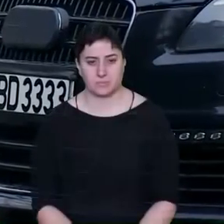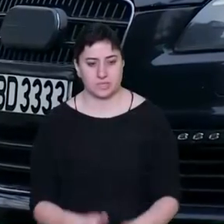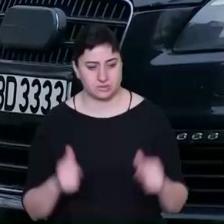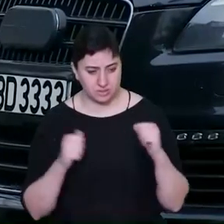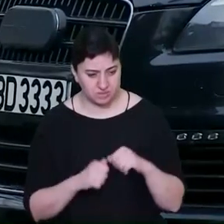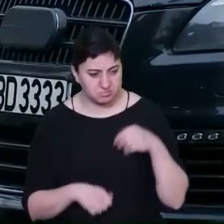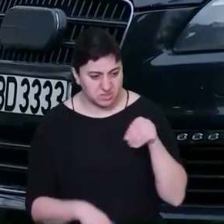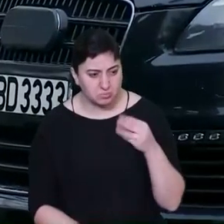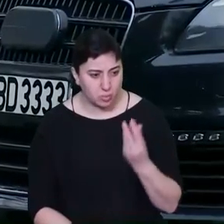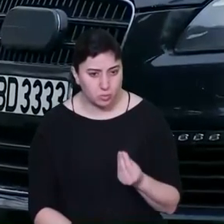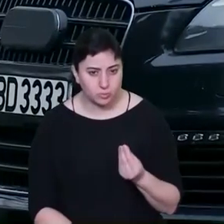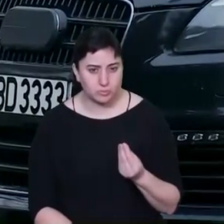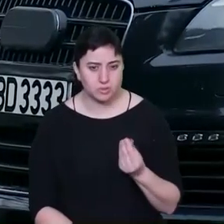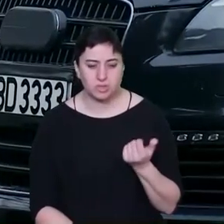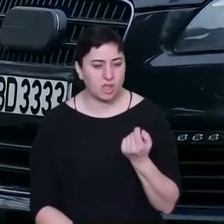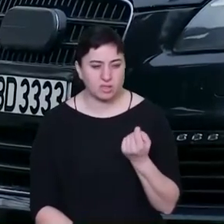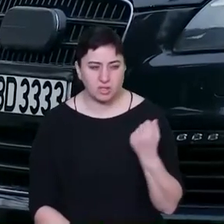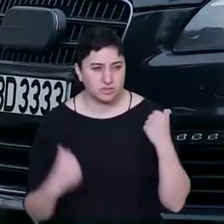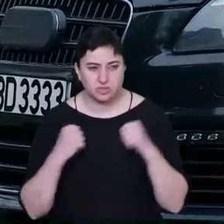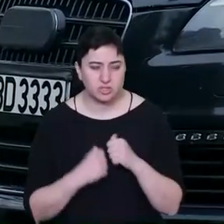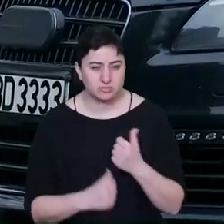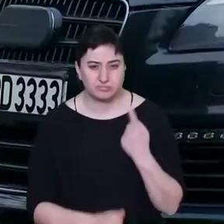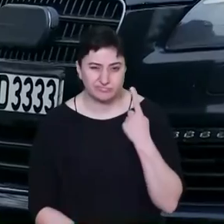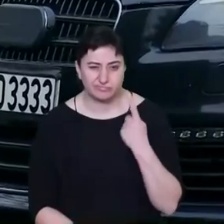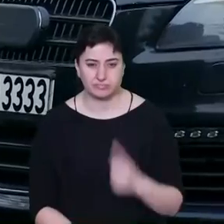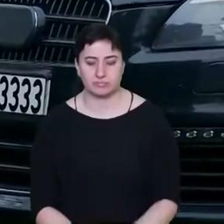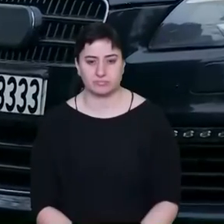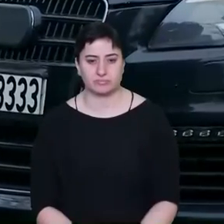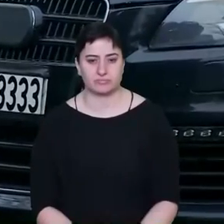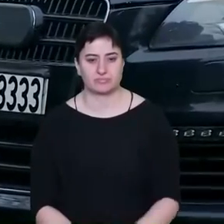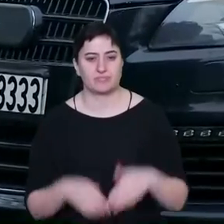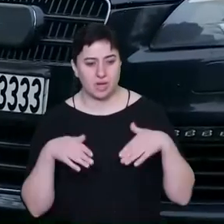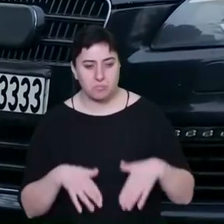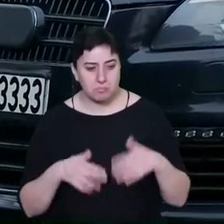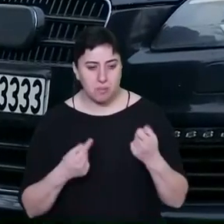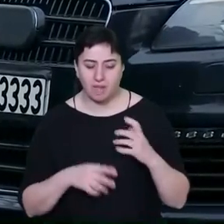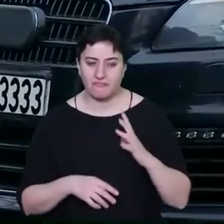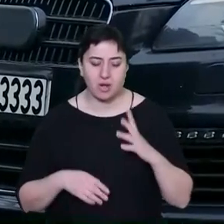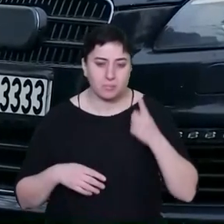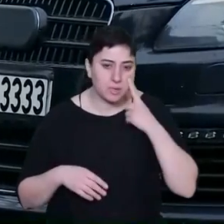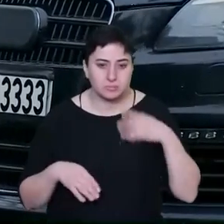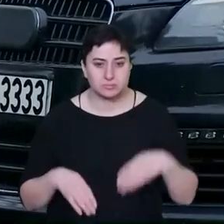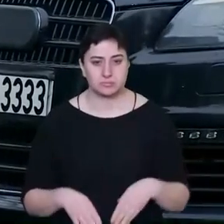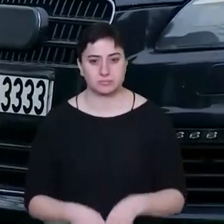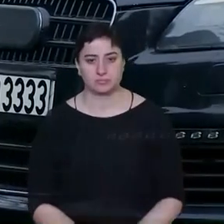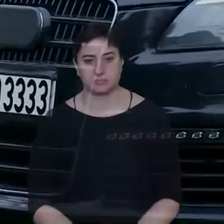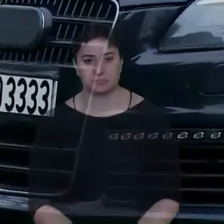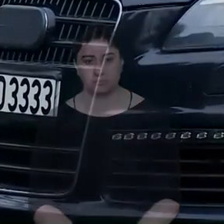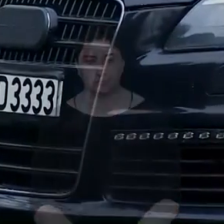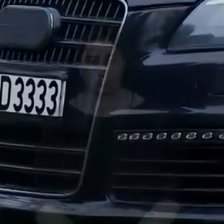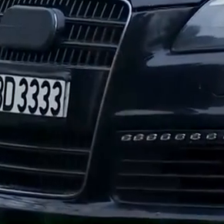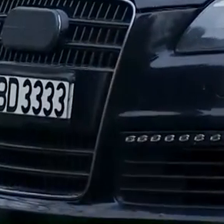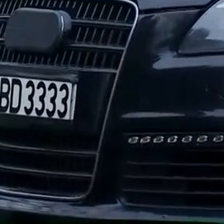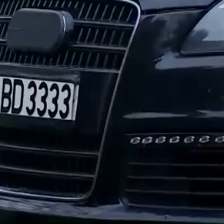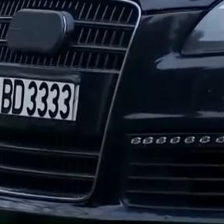Ceketi satsam mı acaba? Kaç para eder bu? Cebinde para falan olmasın. Para bulma umuduyla